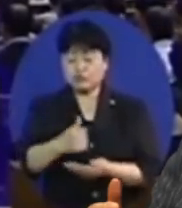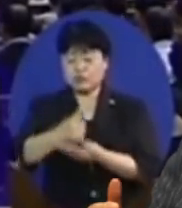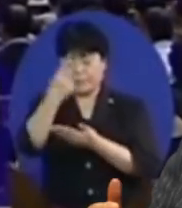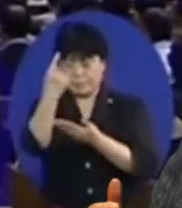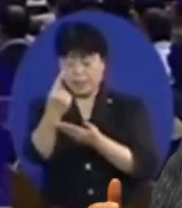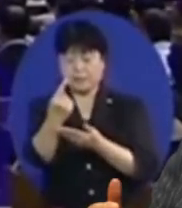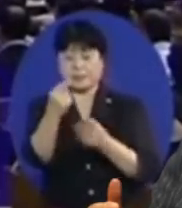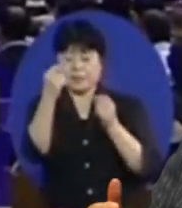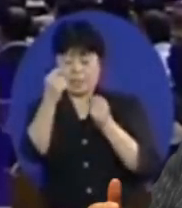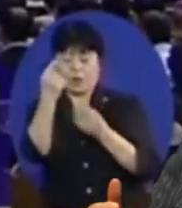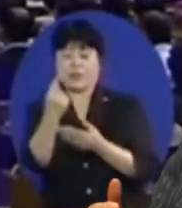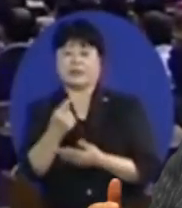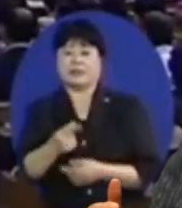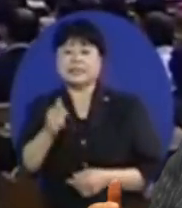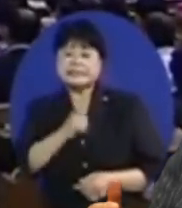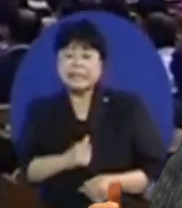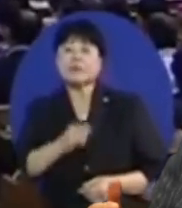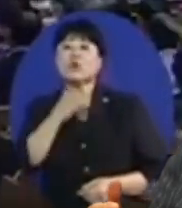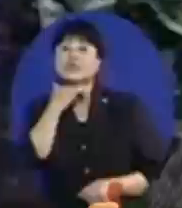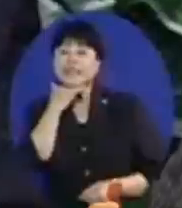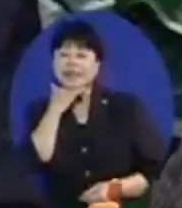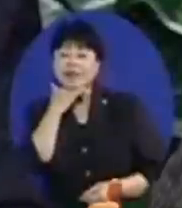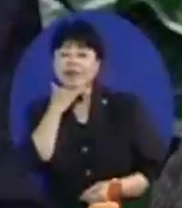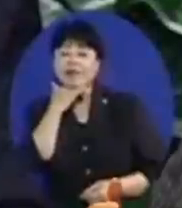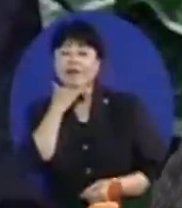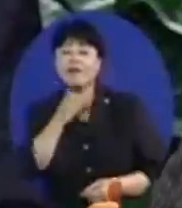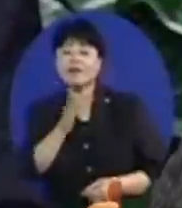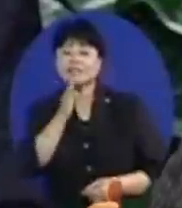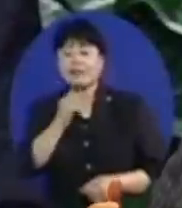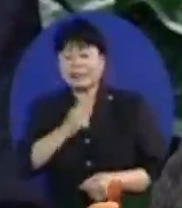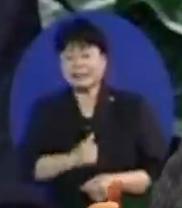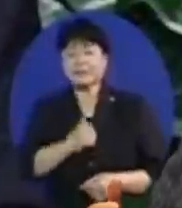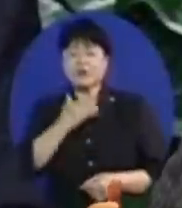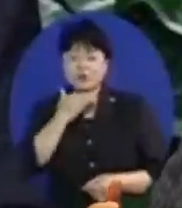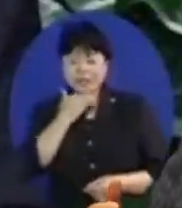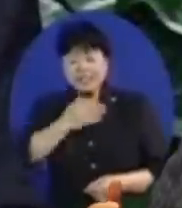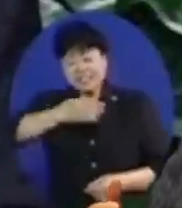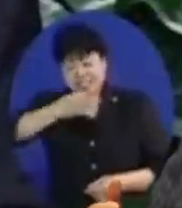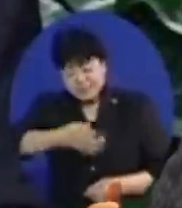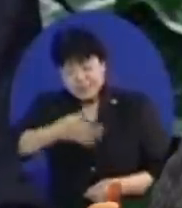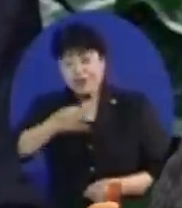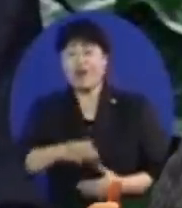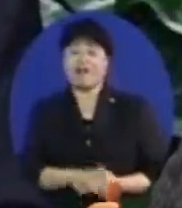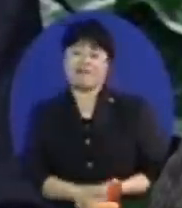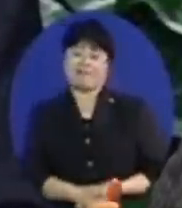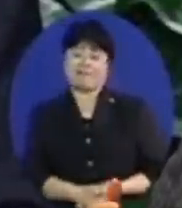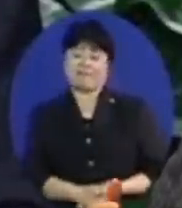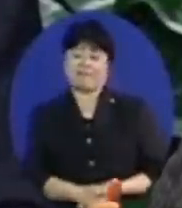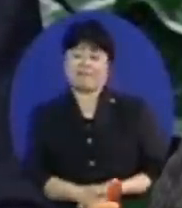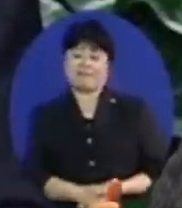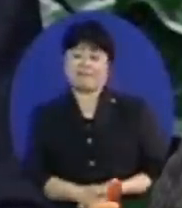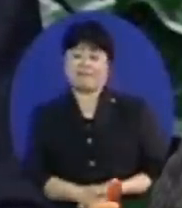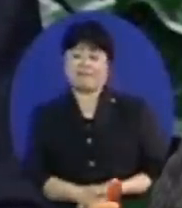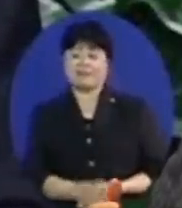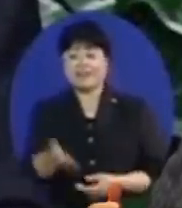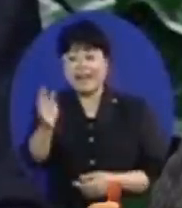가까우니라. 참고 기다린다. 정말 참고 기다리기는 힘듭니다.